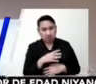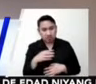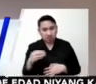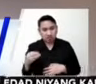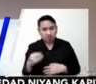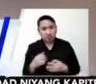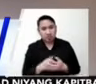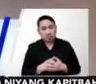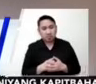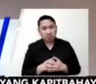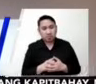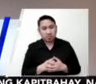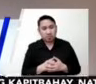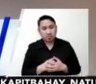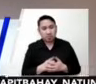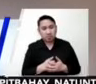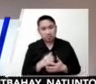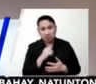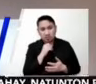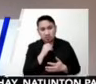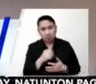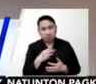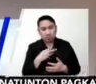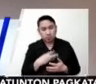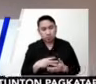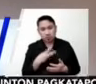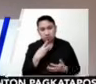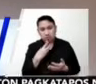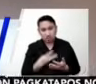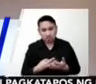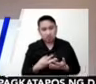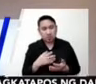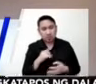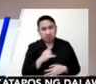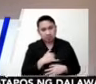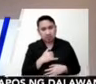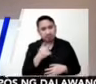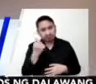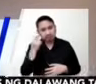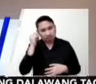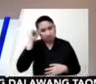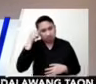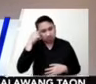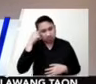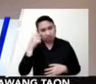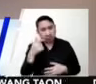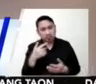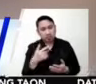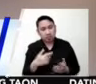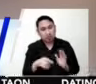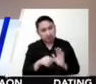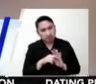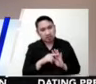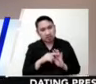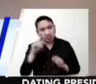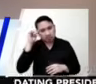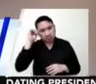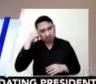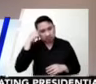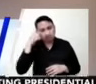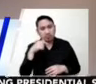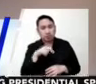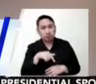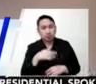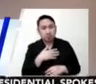niyo pag wish Well sa akin like ah tumatatak po yun sa akin talaga ang message ko po sa inyo ma um na mag-heal